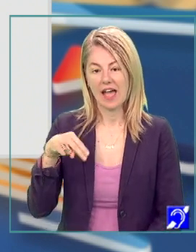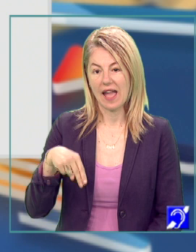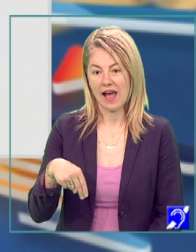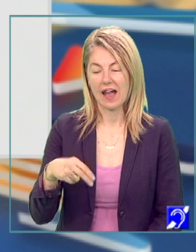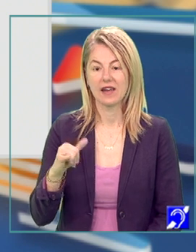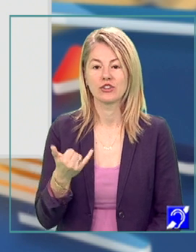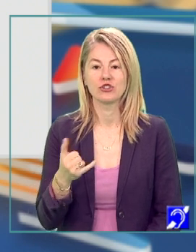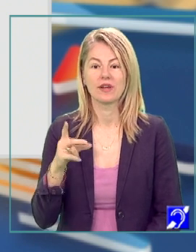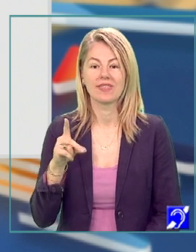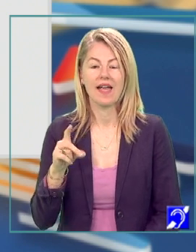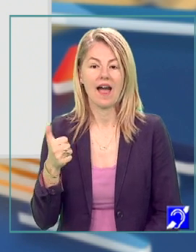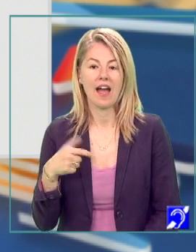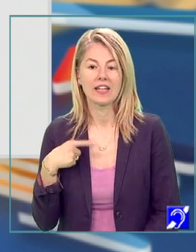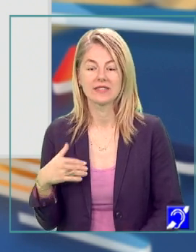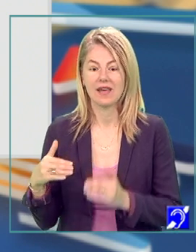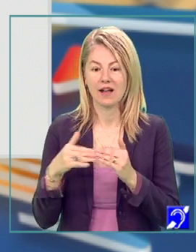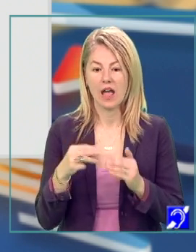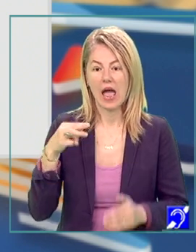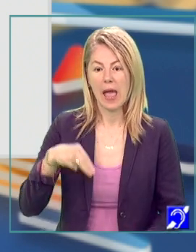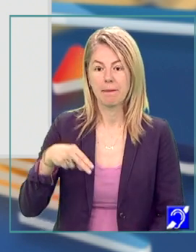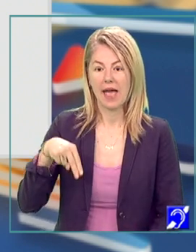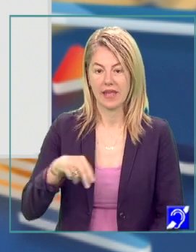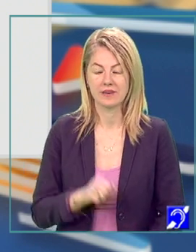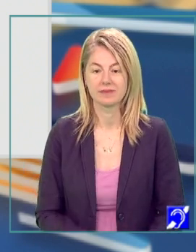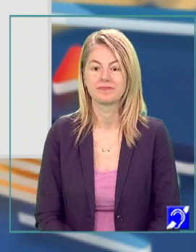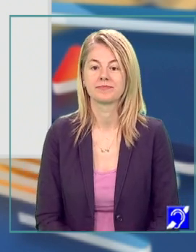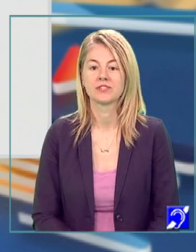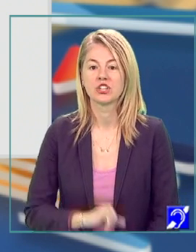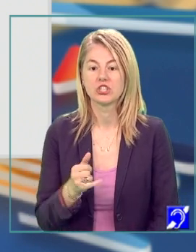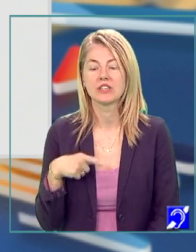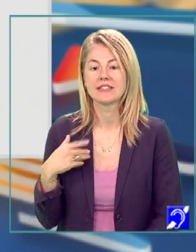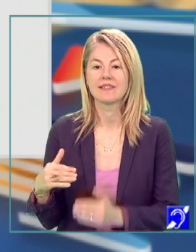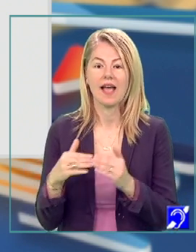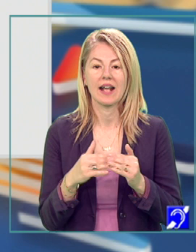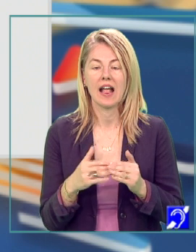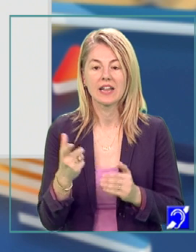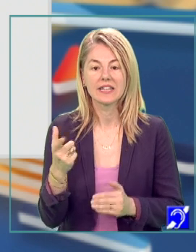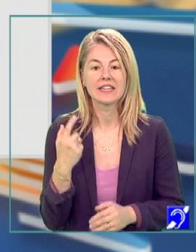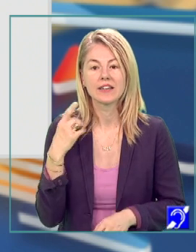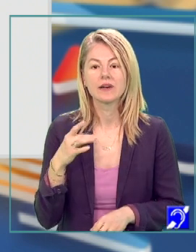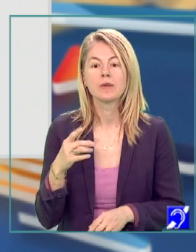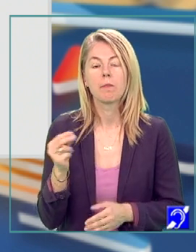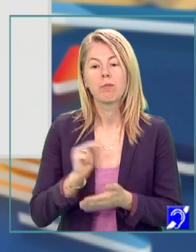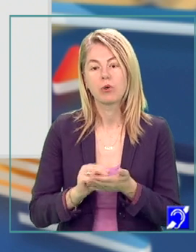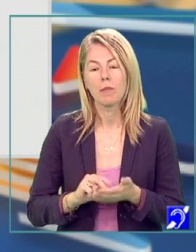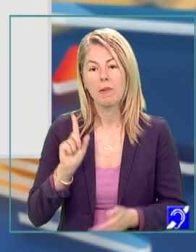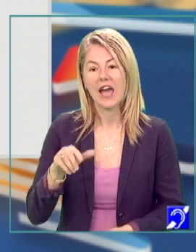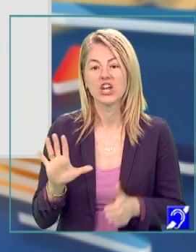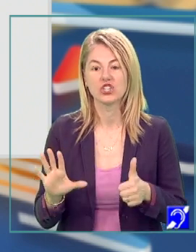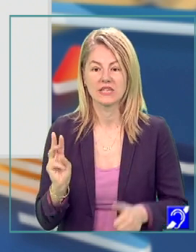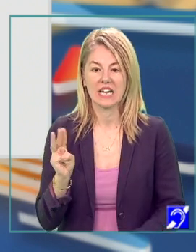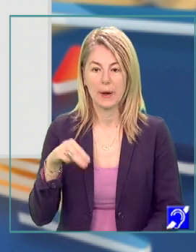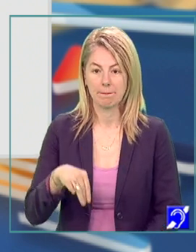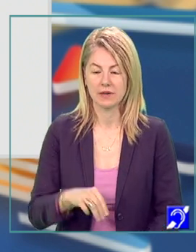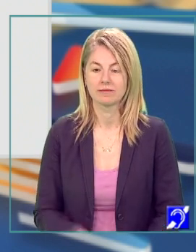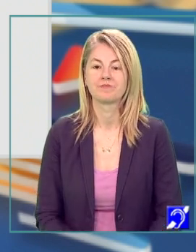DA va fi congruent cu MN. Și sunt egale din ipoteză, știm că AD are 6